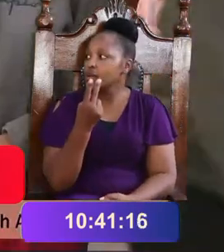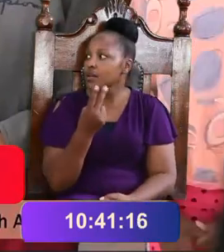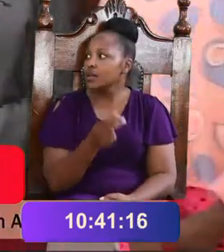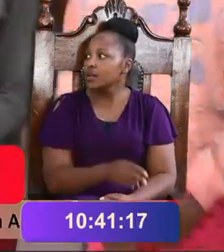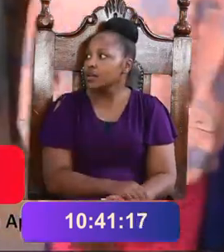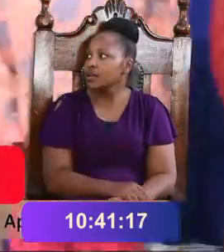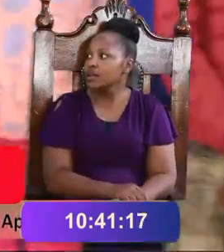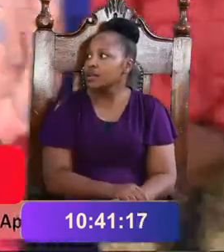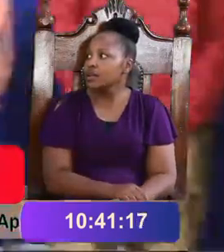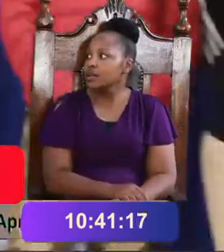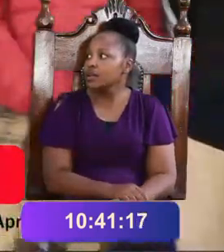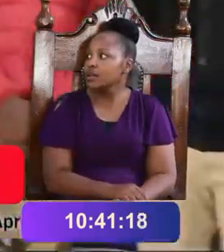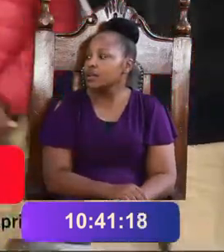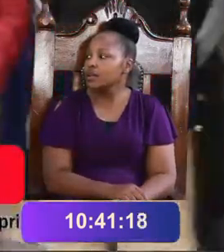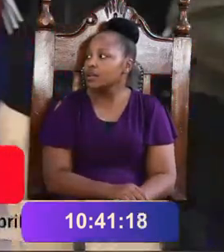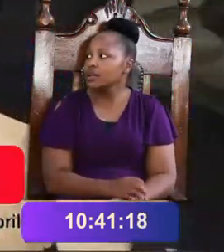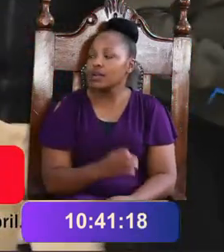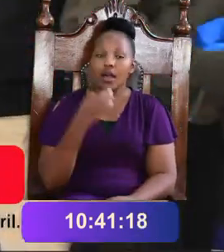Weswa